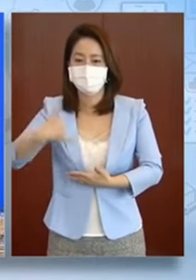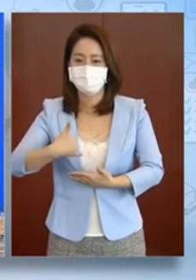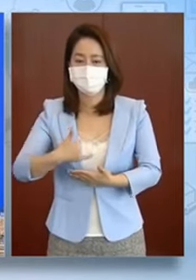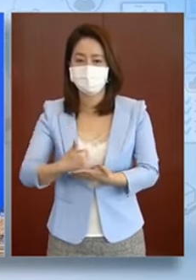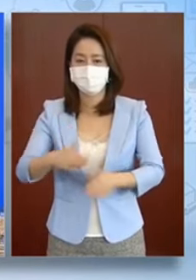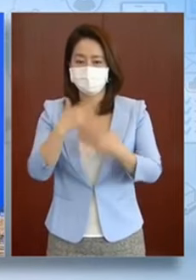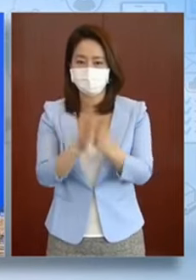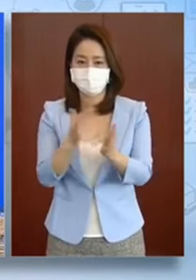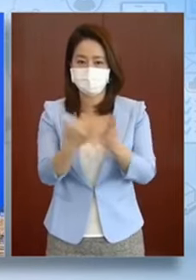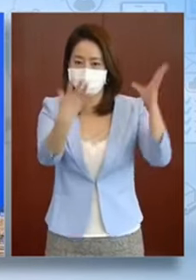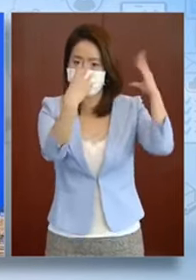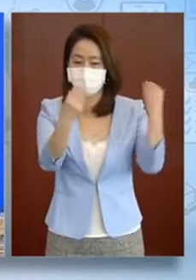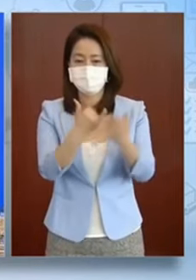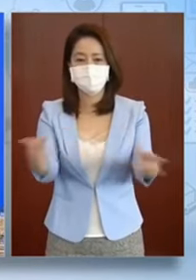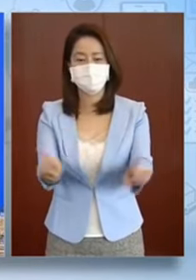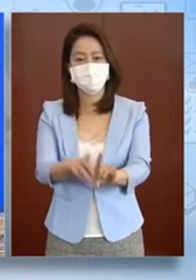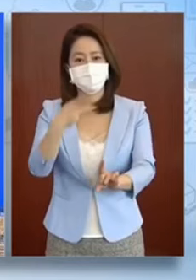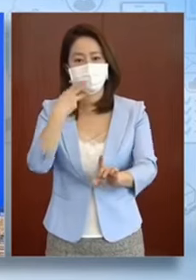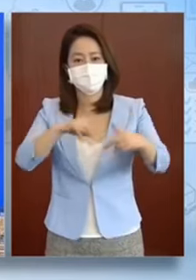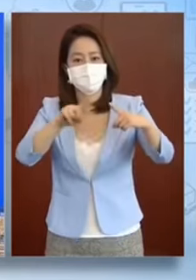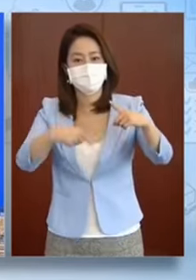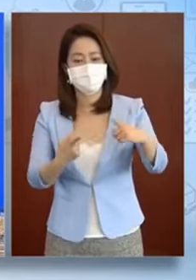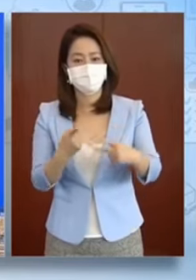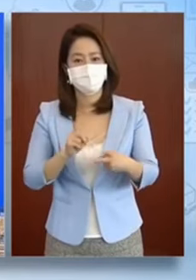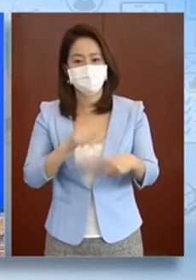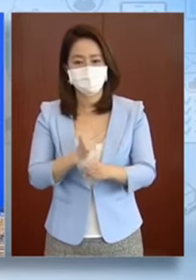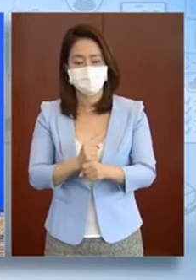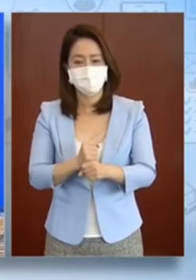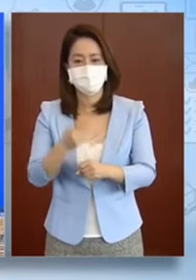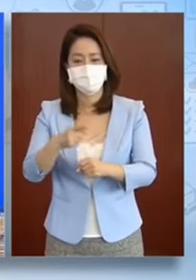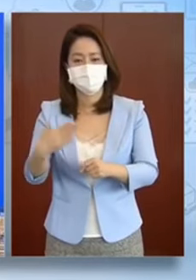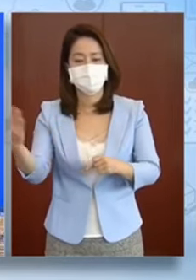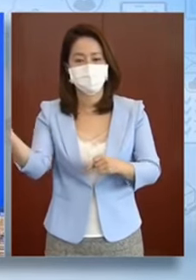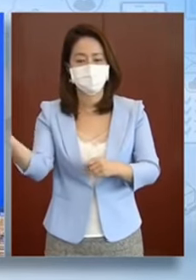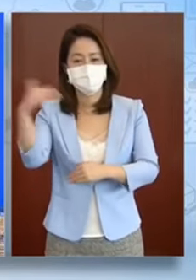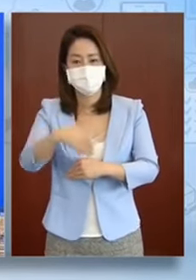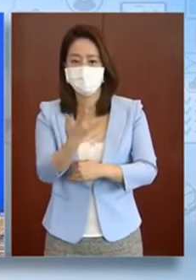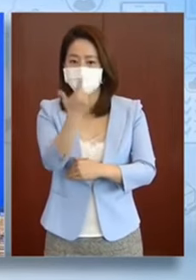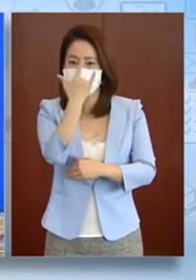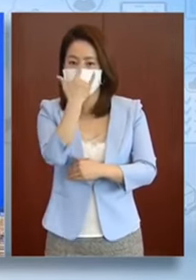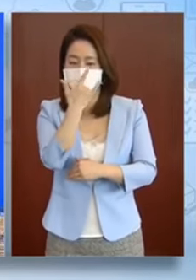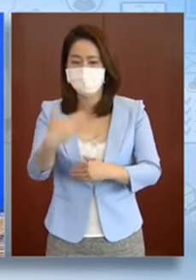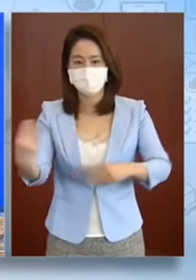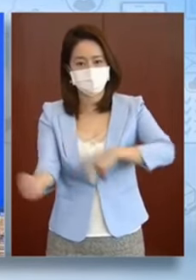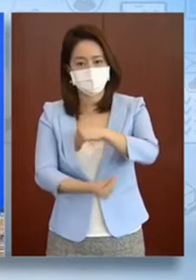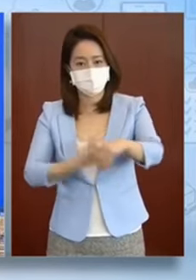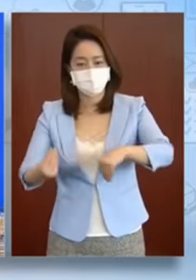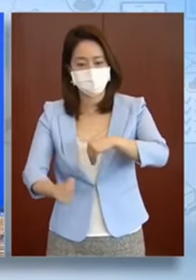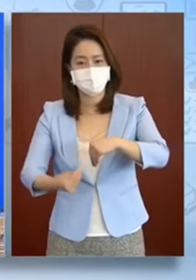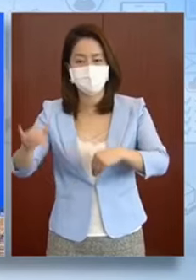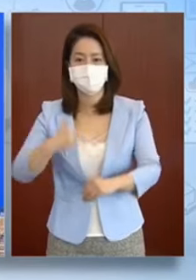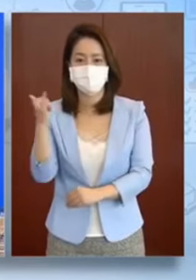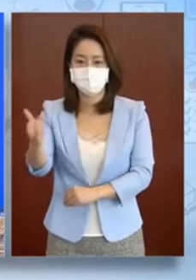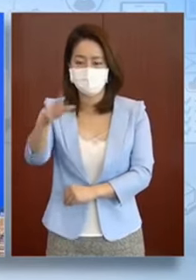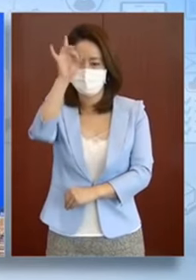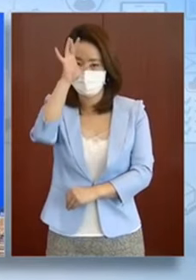意大利同一餐厅工作，经德国转机后2月29日抵达浦东国际